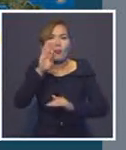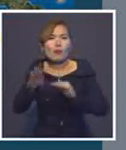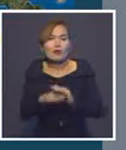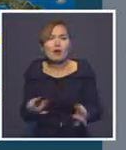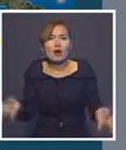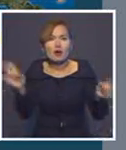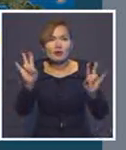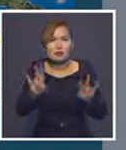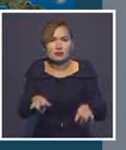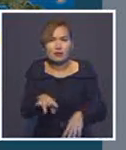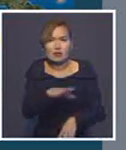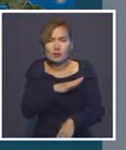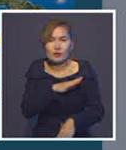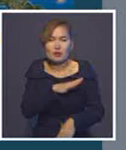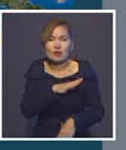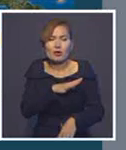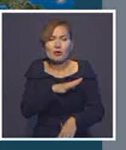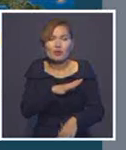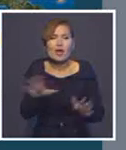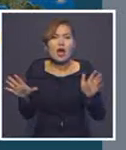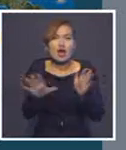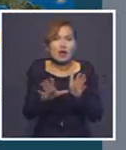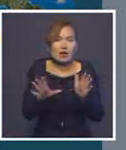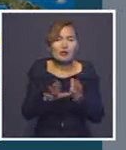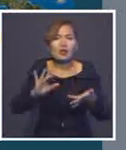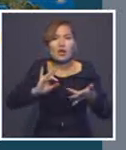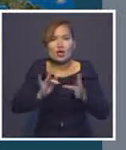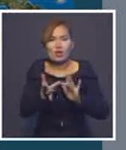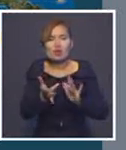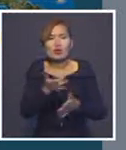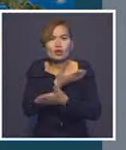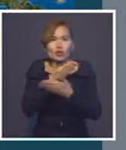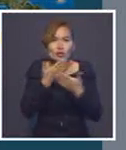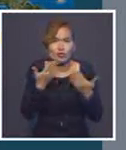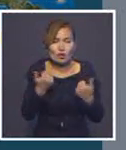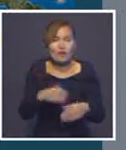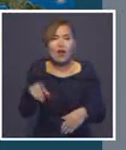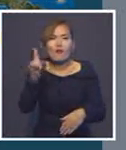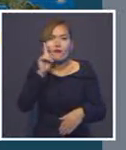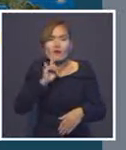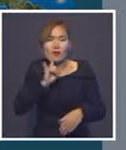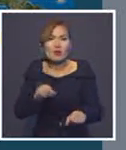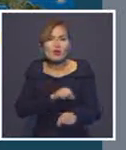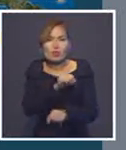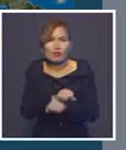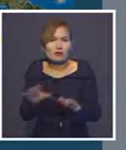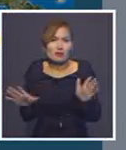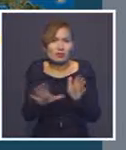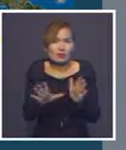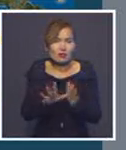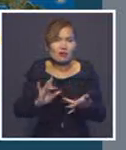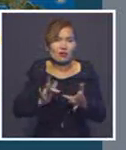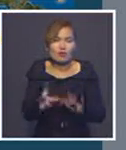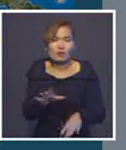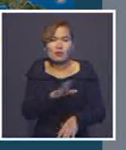тоқтап, электр қуаты, интернет және де басқа да байланыс көздері уақытша тоқтатылған. Көшелерде ағаштар